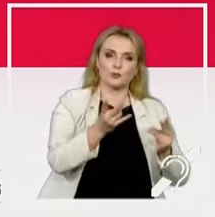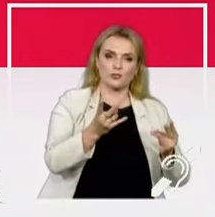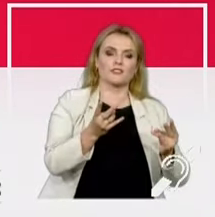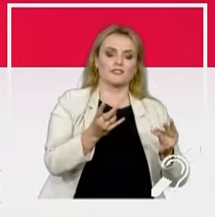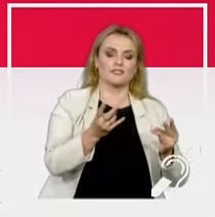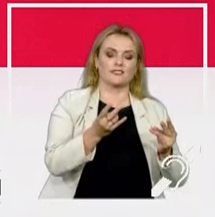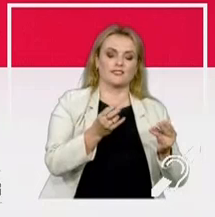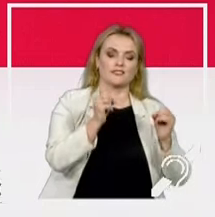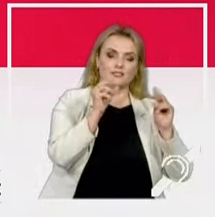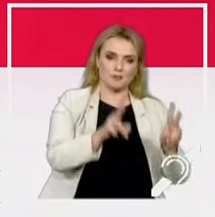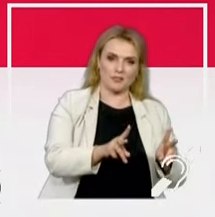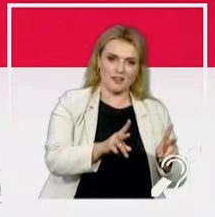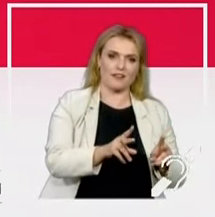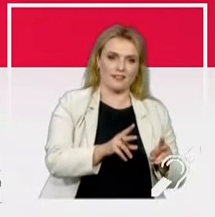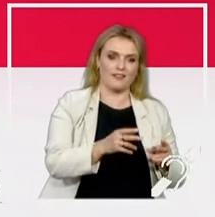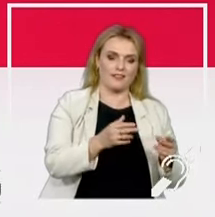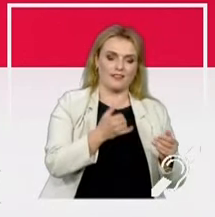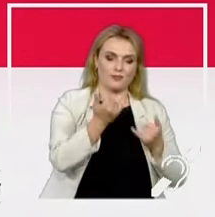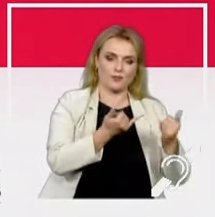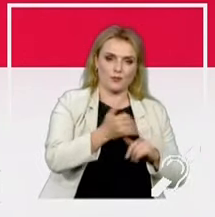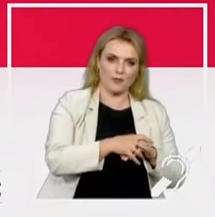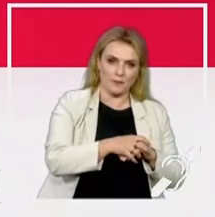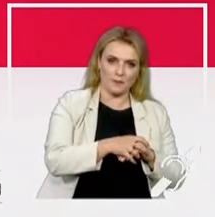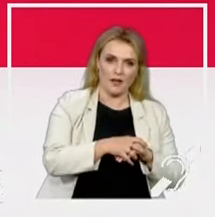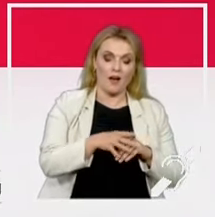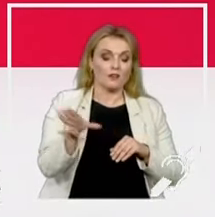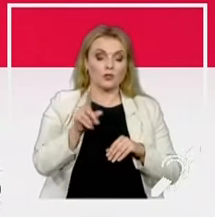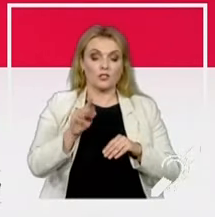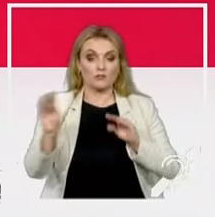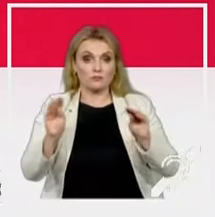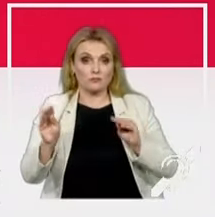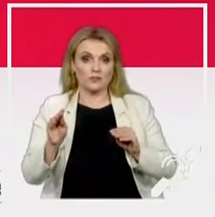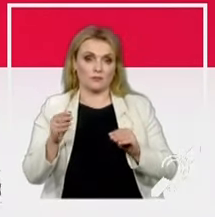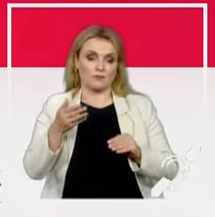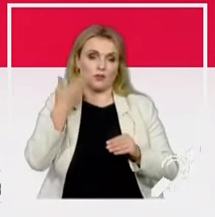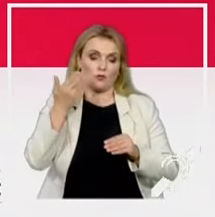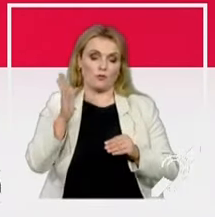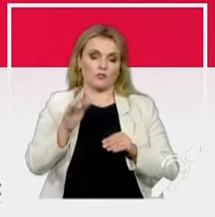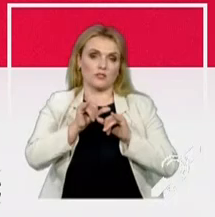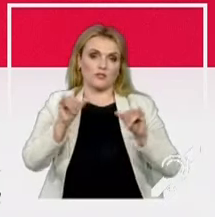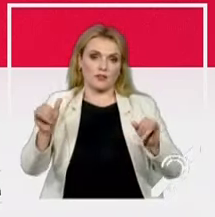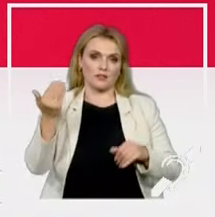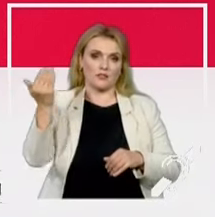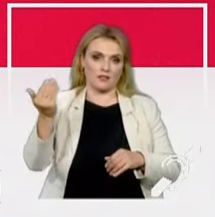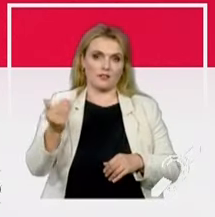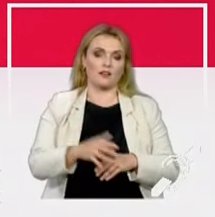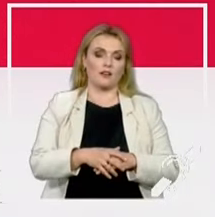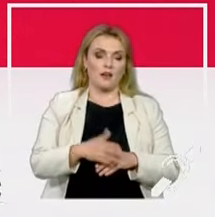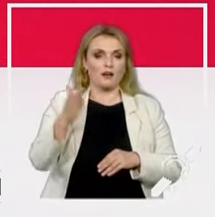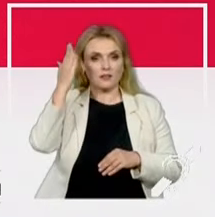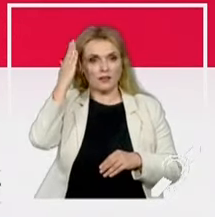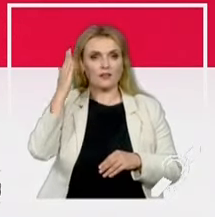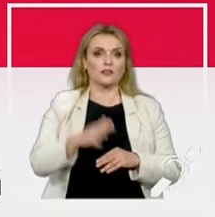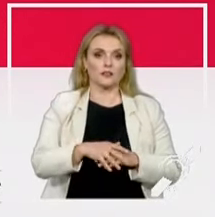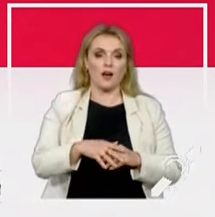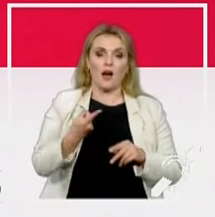necesități speciale. Facilitățile amenajate îi vor ajuta pe cei mici să-și dezvolte mai ușor unele abilități. Spațiul a fost creat